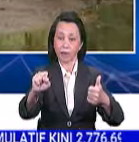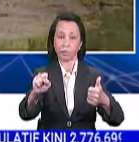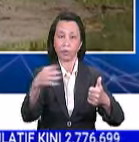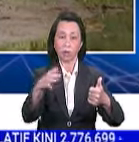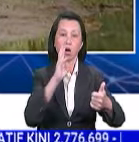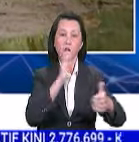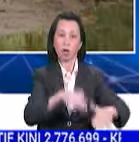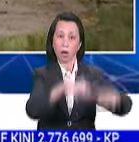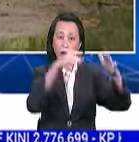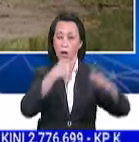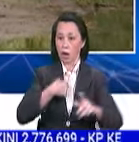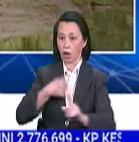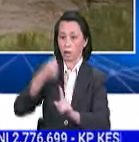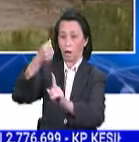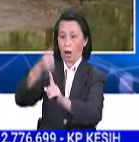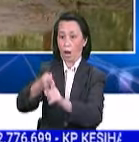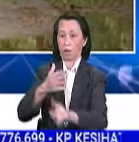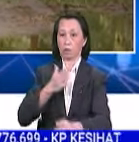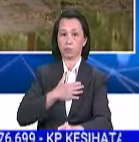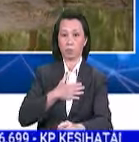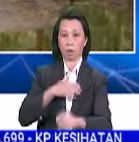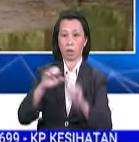mengarahkan anggota saya bersiap siaga